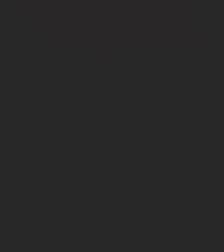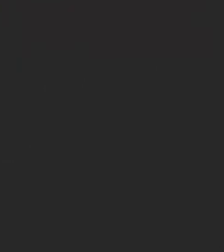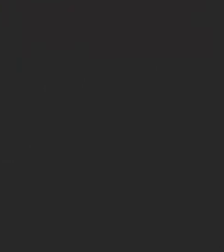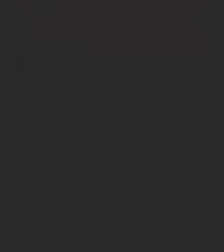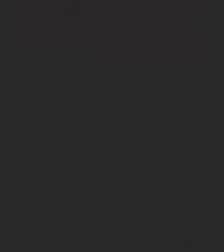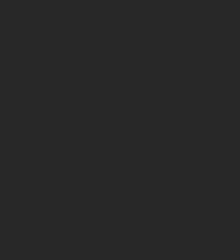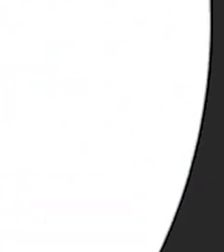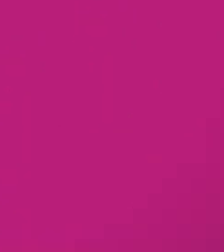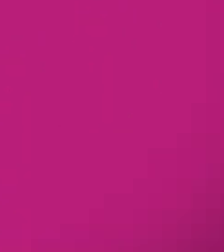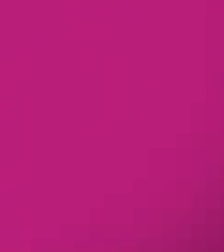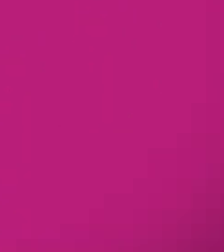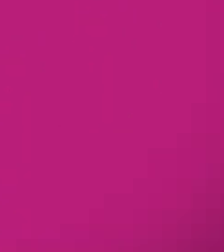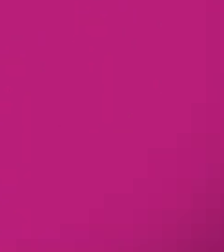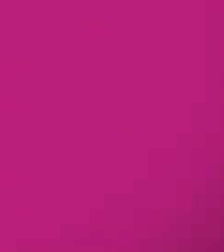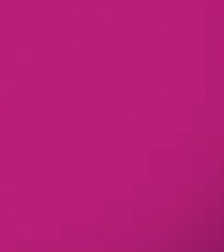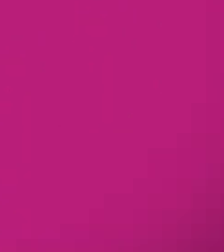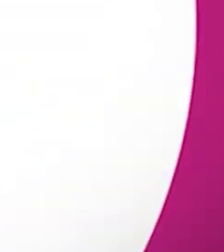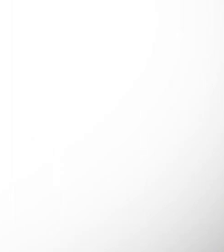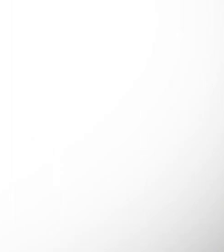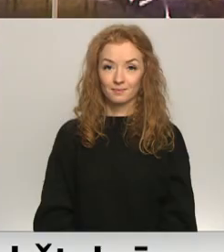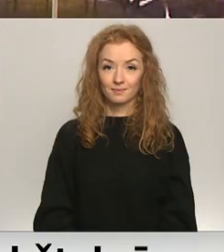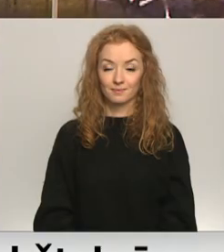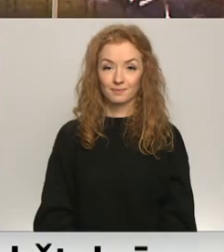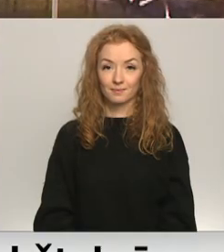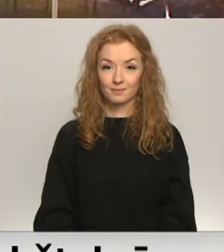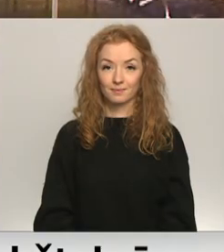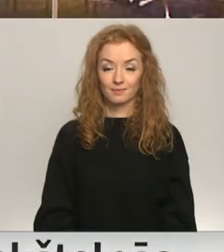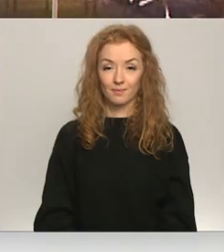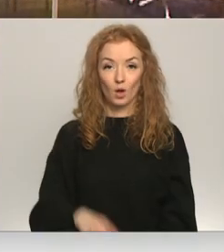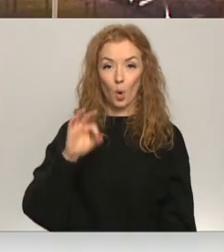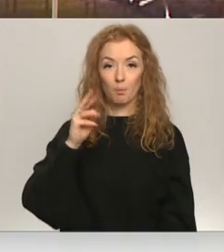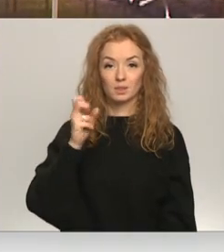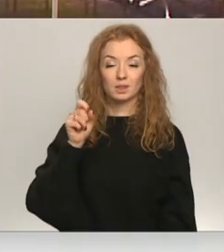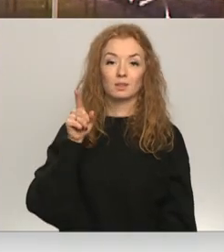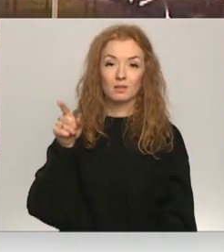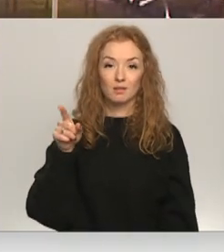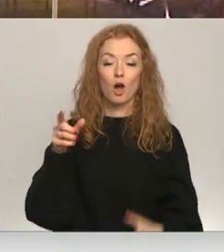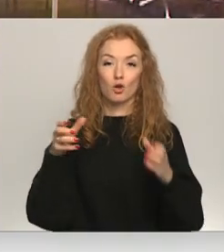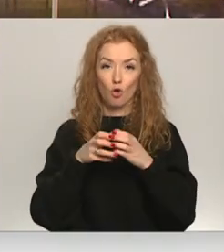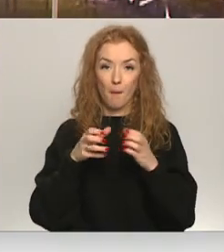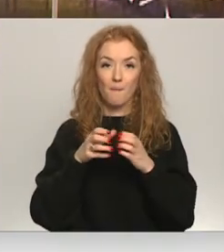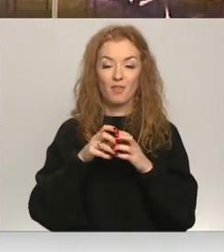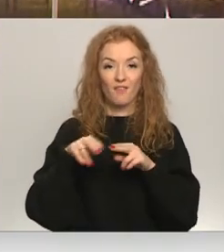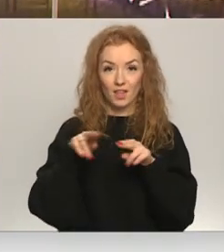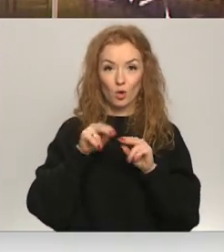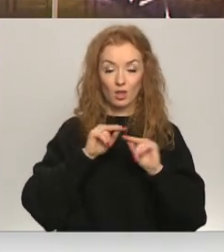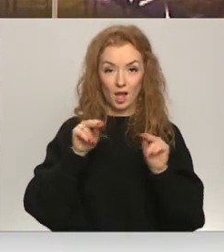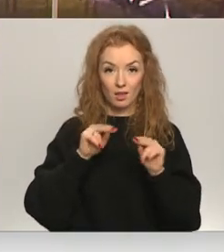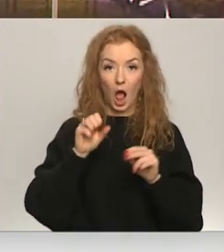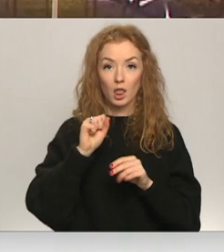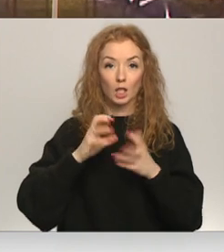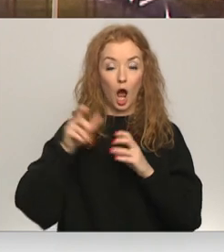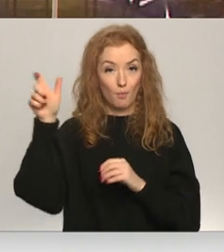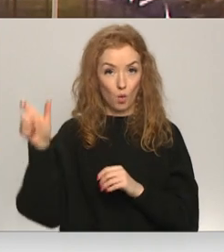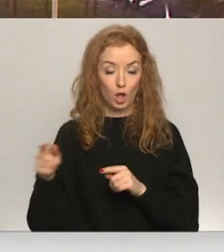Re, viss ēters ir te! Omskas avangarda komandas video treneris ir Aldis